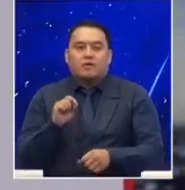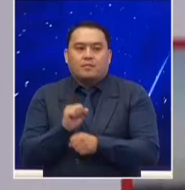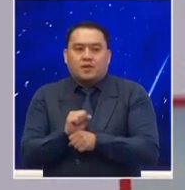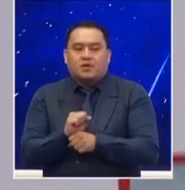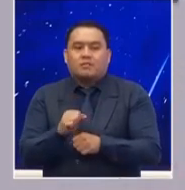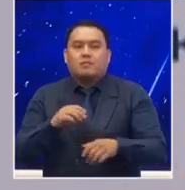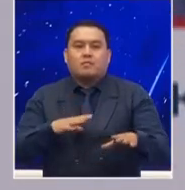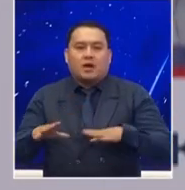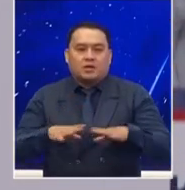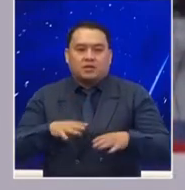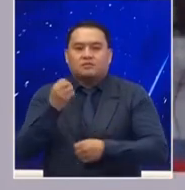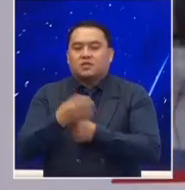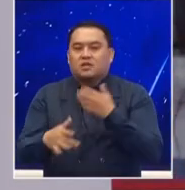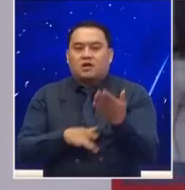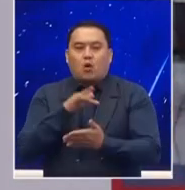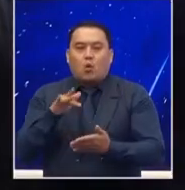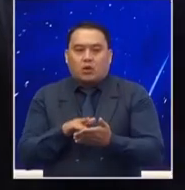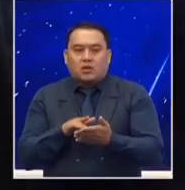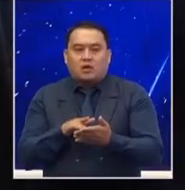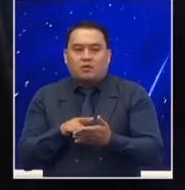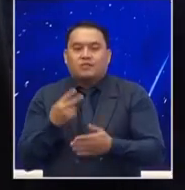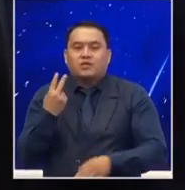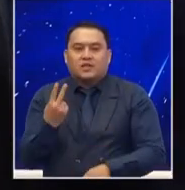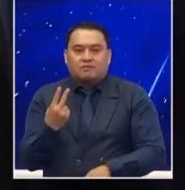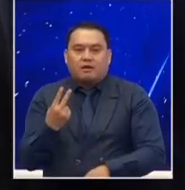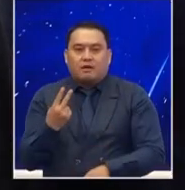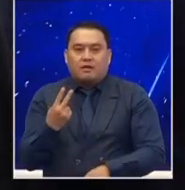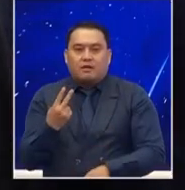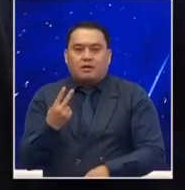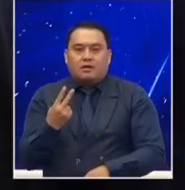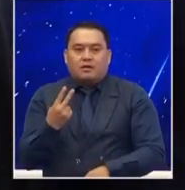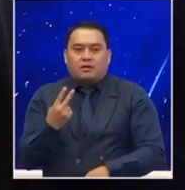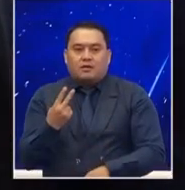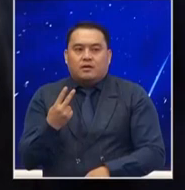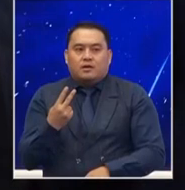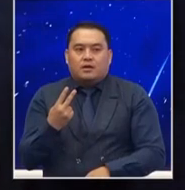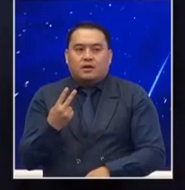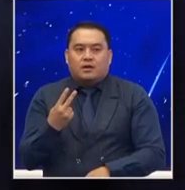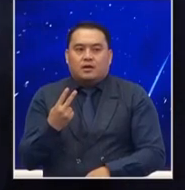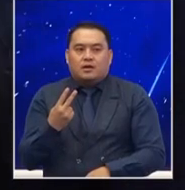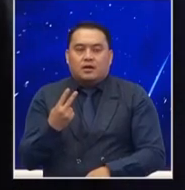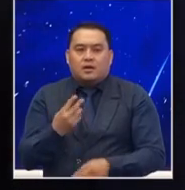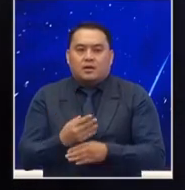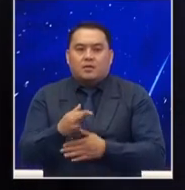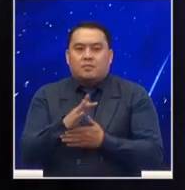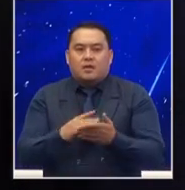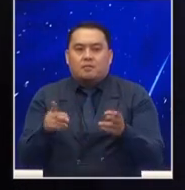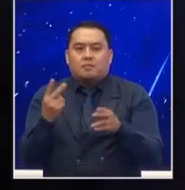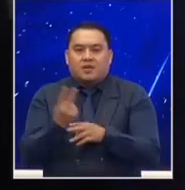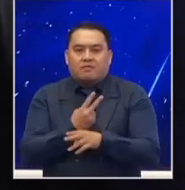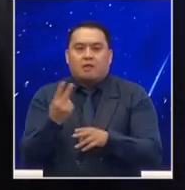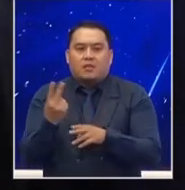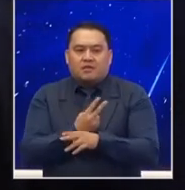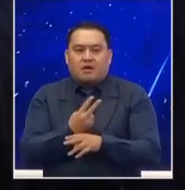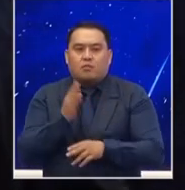базара. Это же в центре города. Да. Вот эти два, считайте, поняли, да? Хорошо. Тот дальше. Мы по два будем делать,